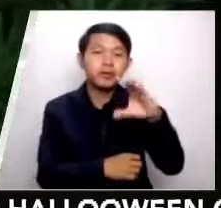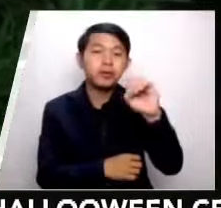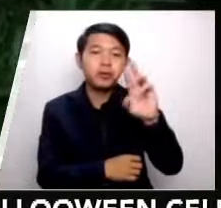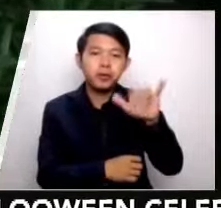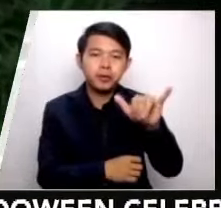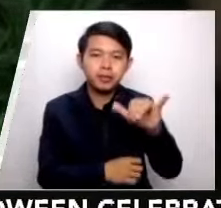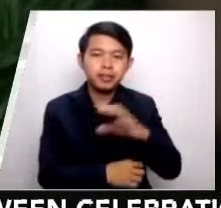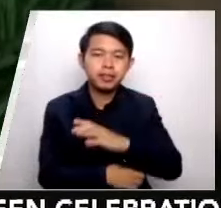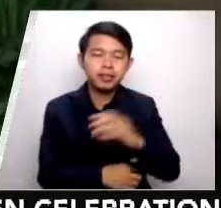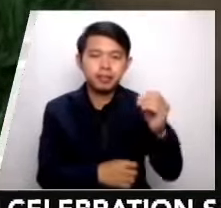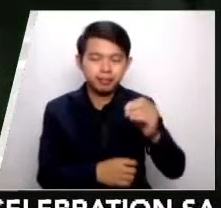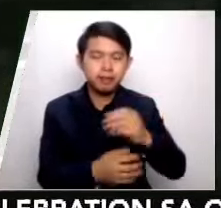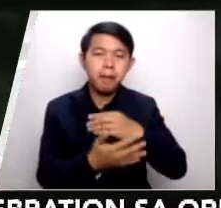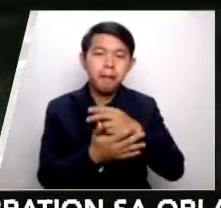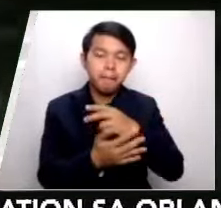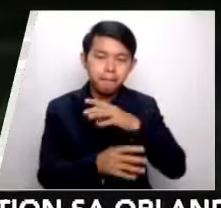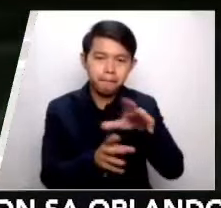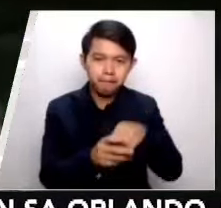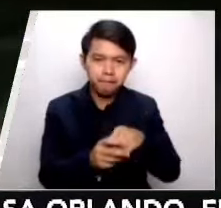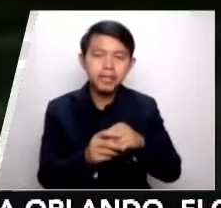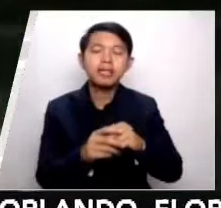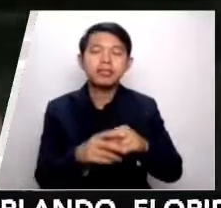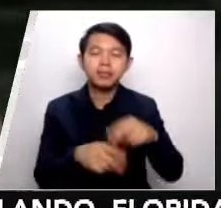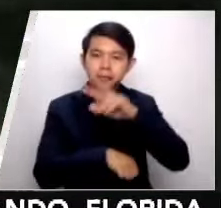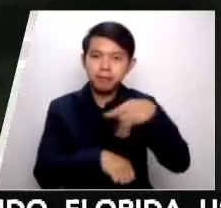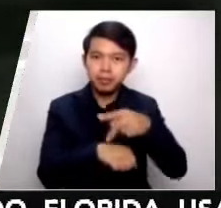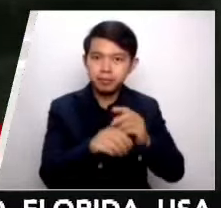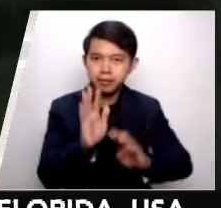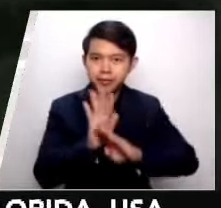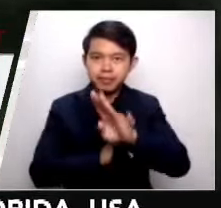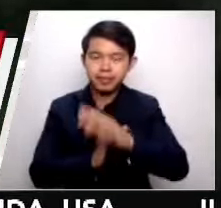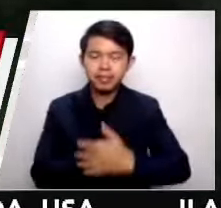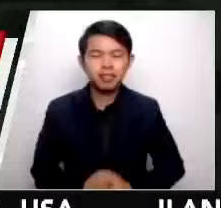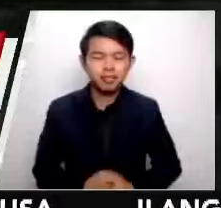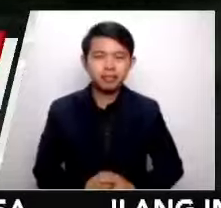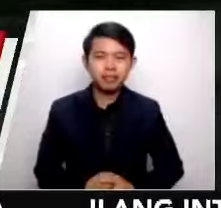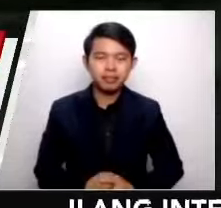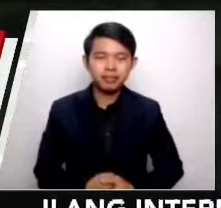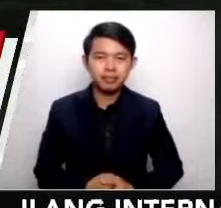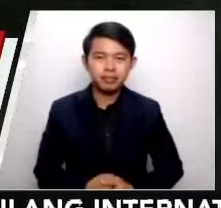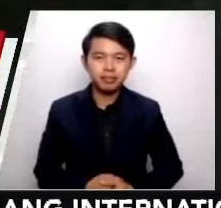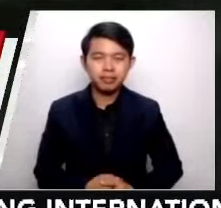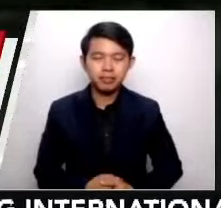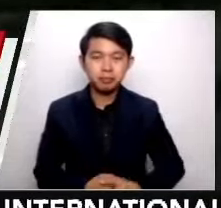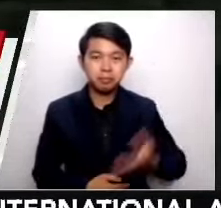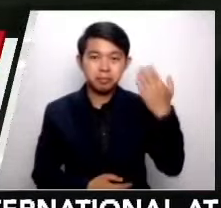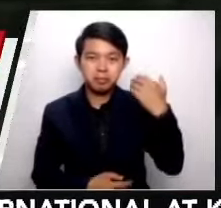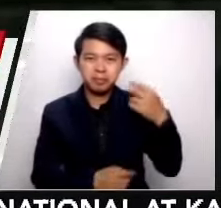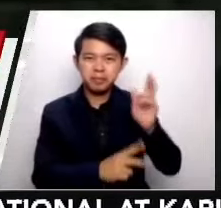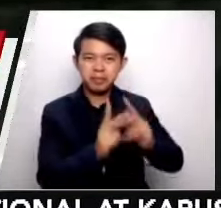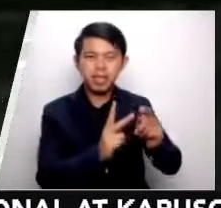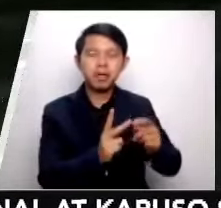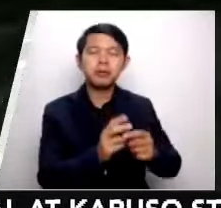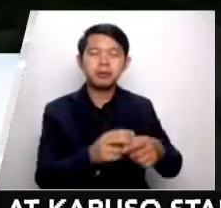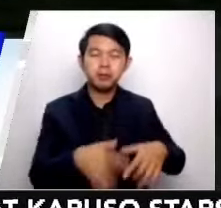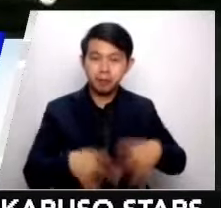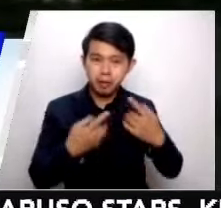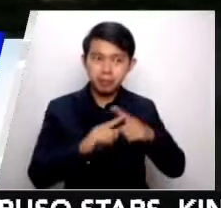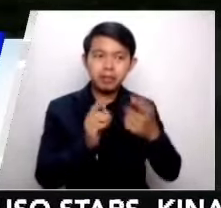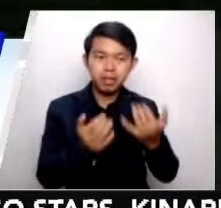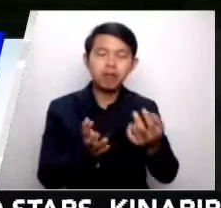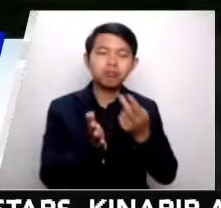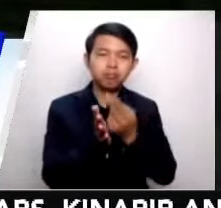ng bansa natin. Ang naiisip mo po na kung sana may nabubuhay pa tapos may sila ulit yung naging presidente, hindi